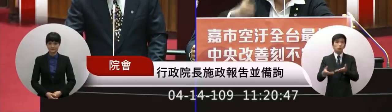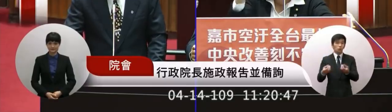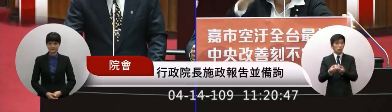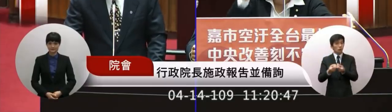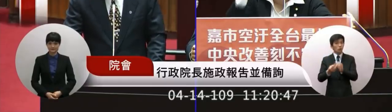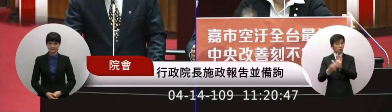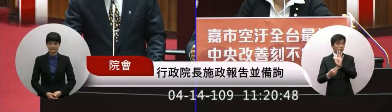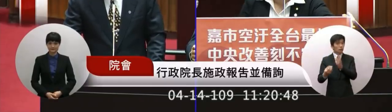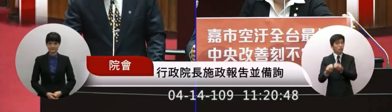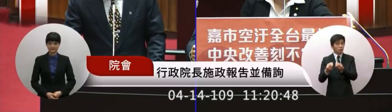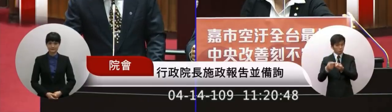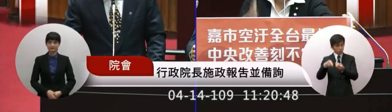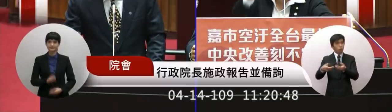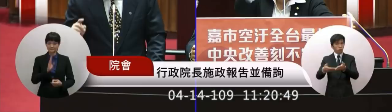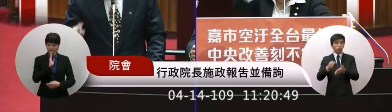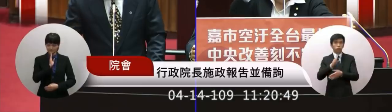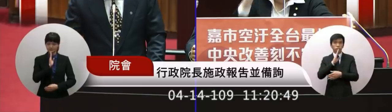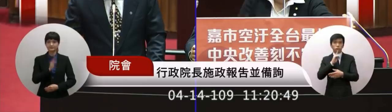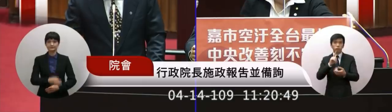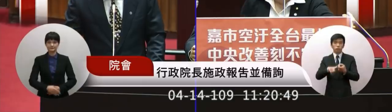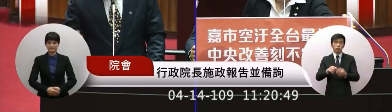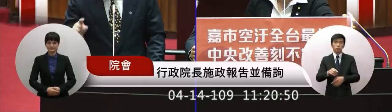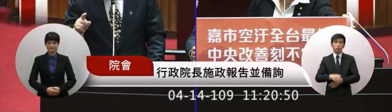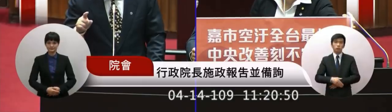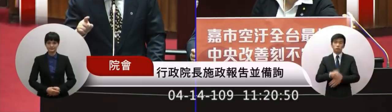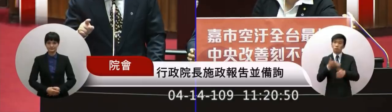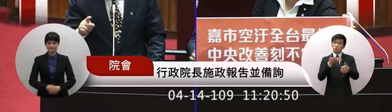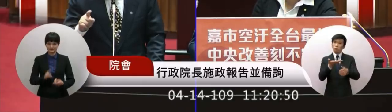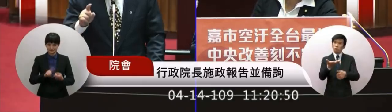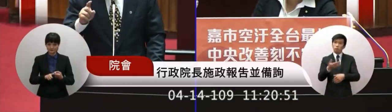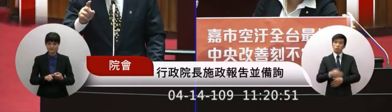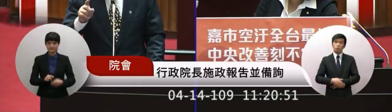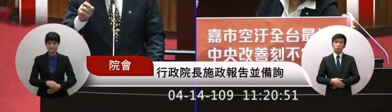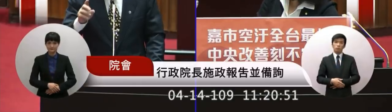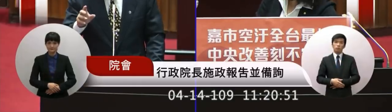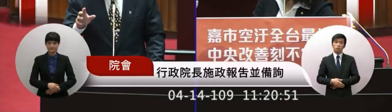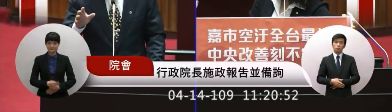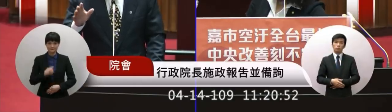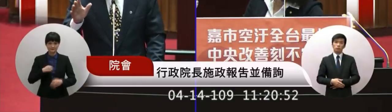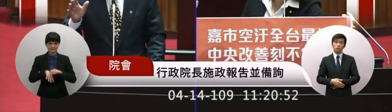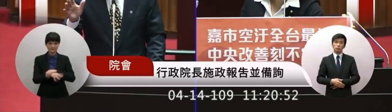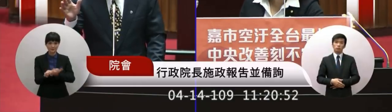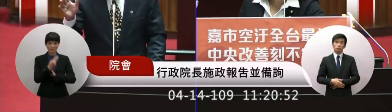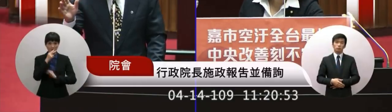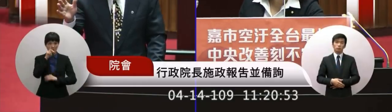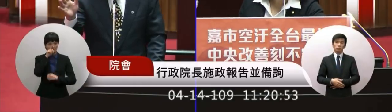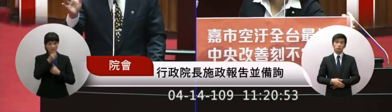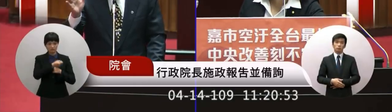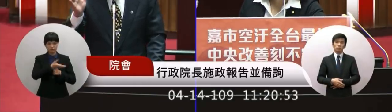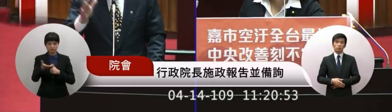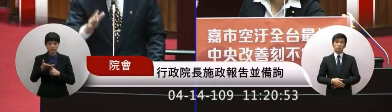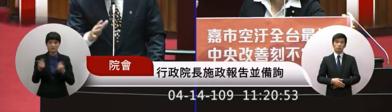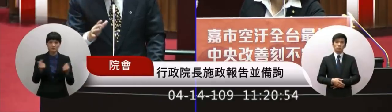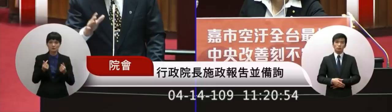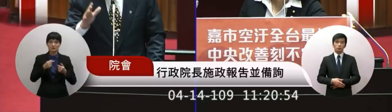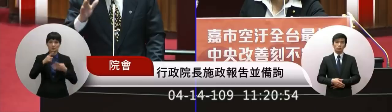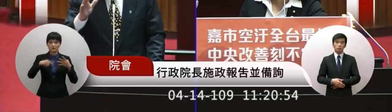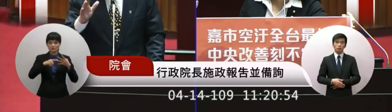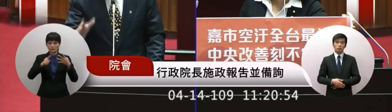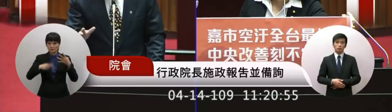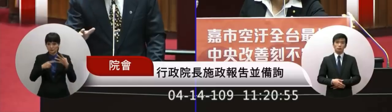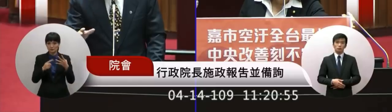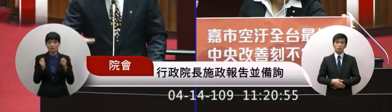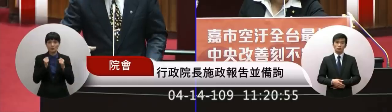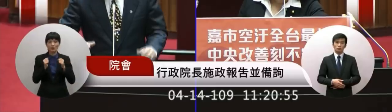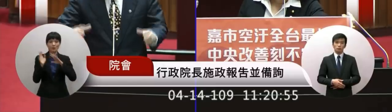善這是最重要的來請市長所以我們空汙就說秋冬季空氣比較不好